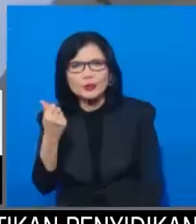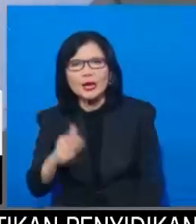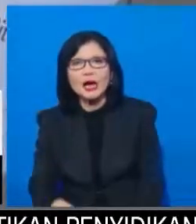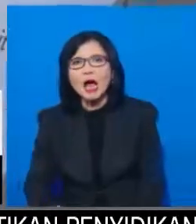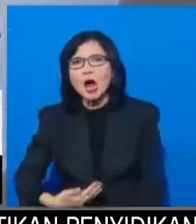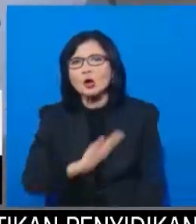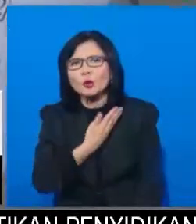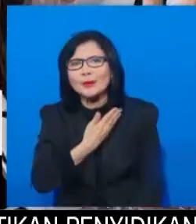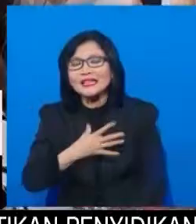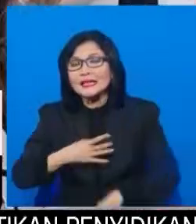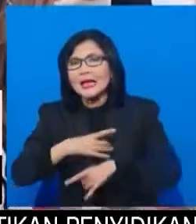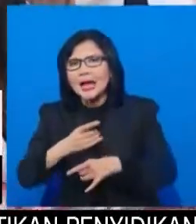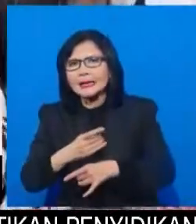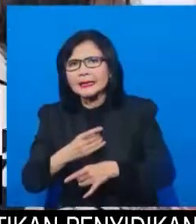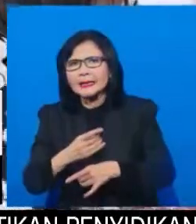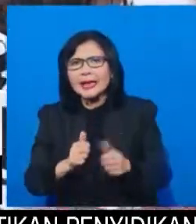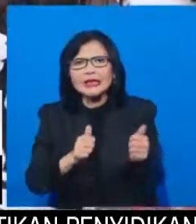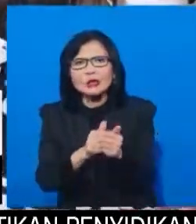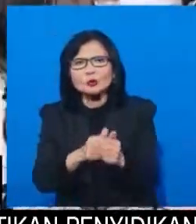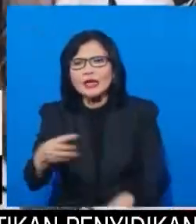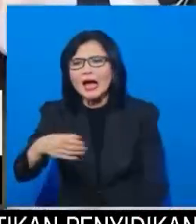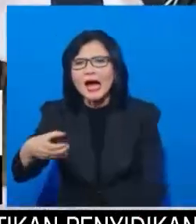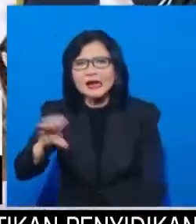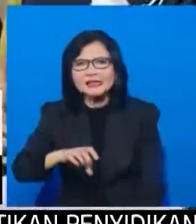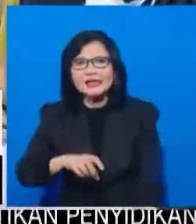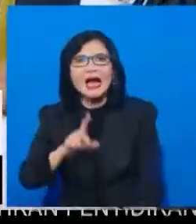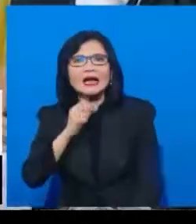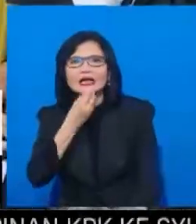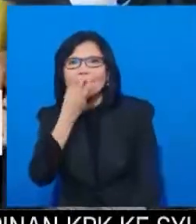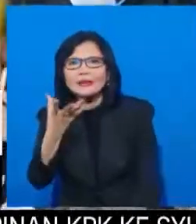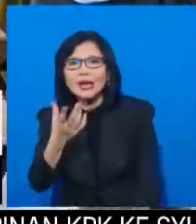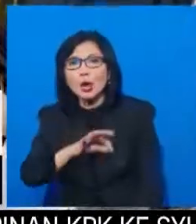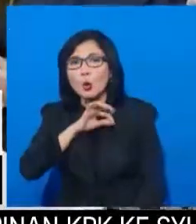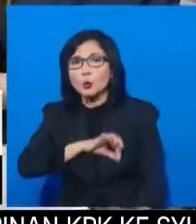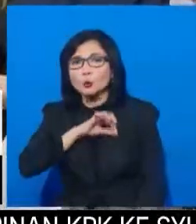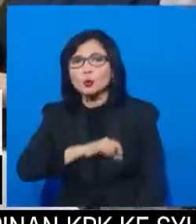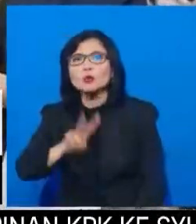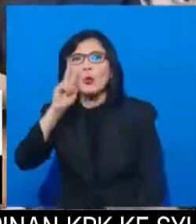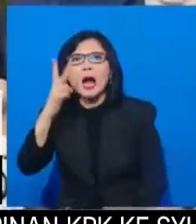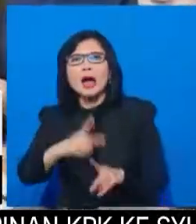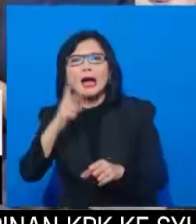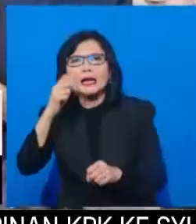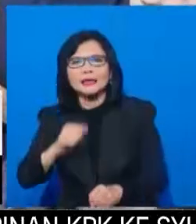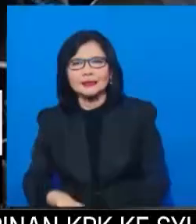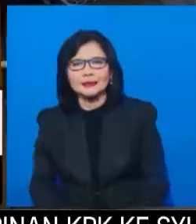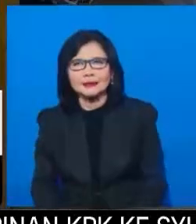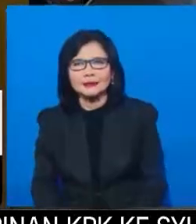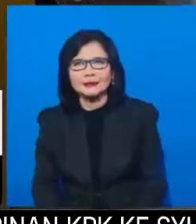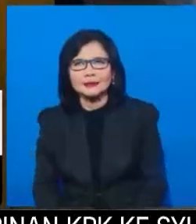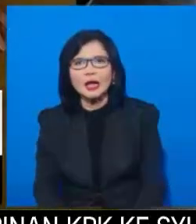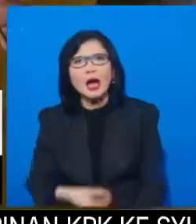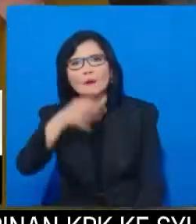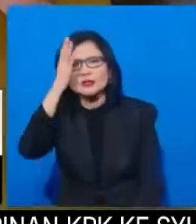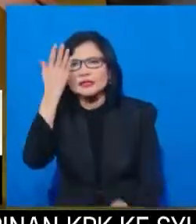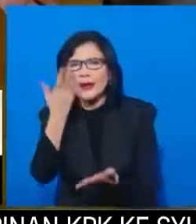mengaku tertarik ikut arisan karena terlapor memberi keuntungan yang 2 kali lipat dan juga iming-iming hadiah. Kepolisian meminta korban